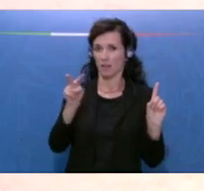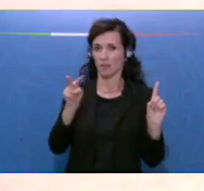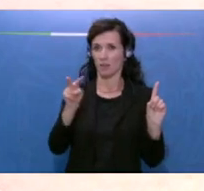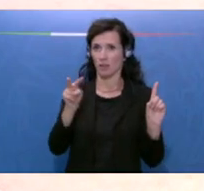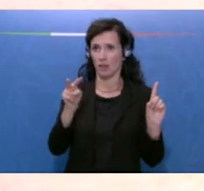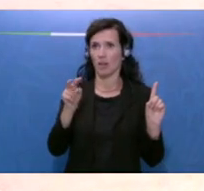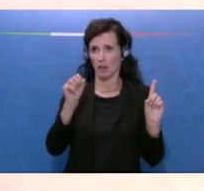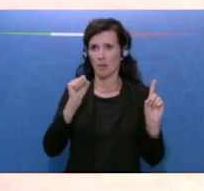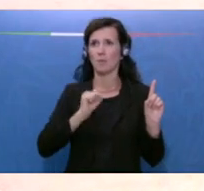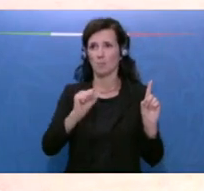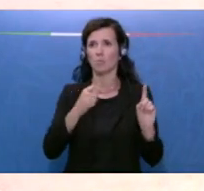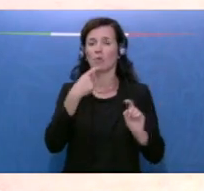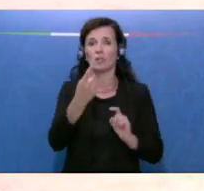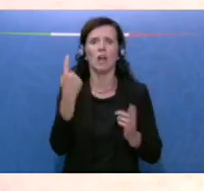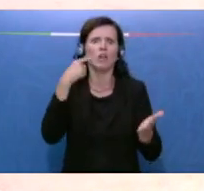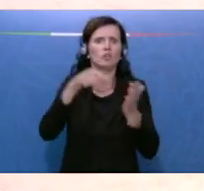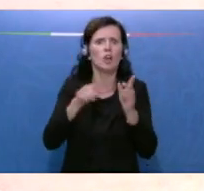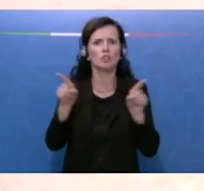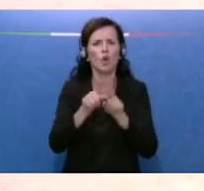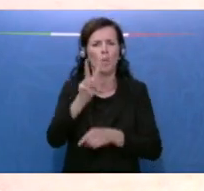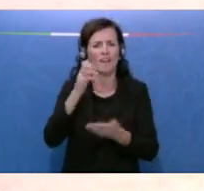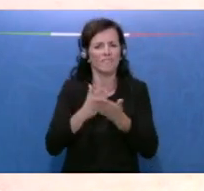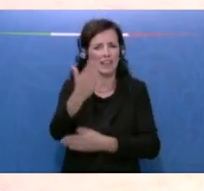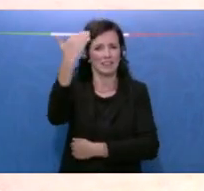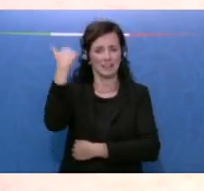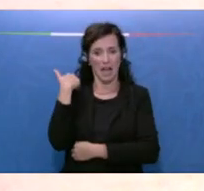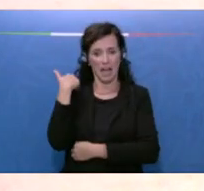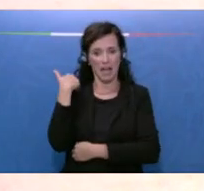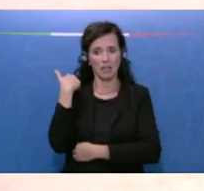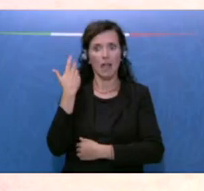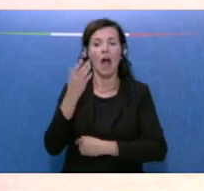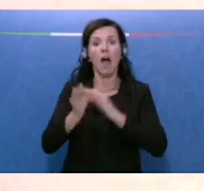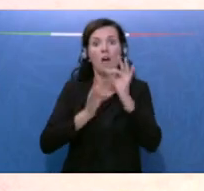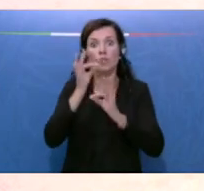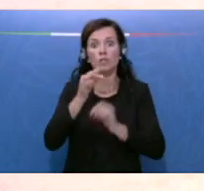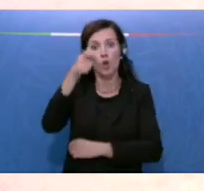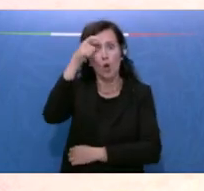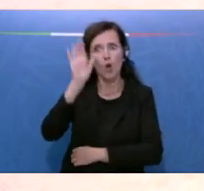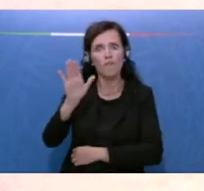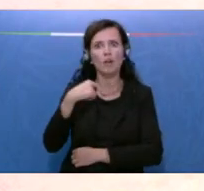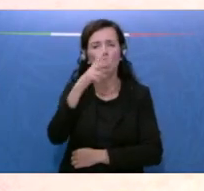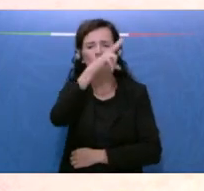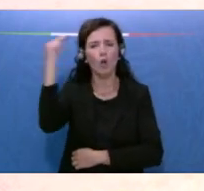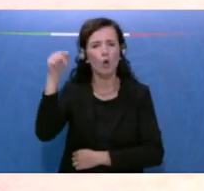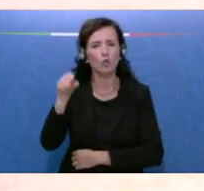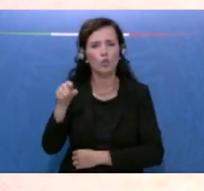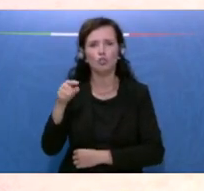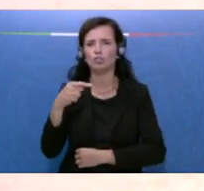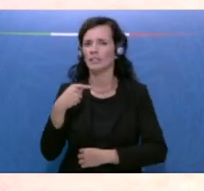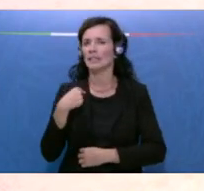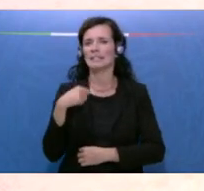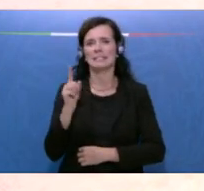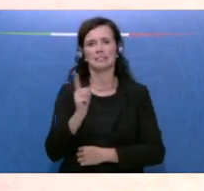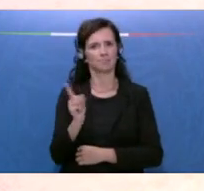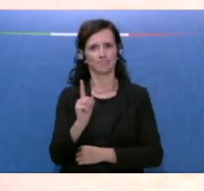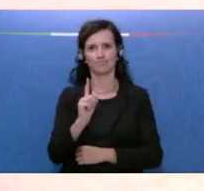commission inspired by the most wanted in progress xvi